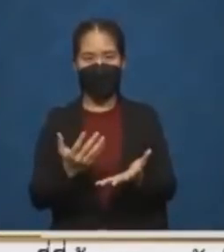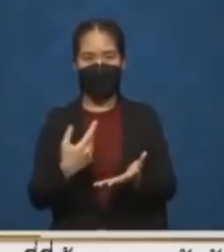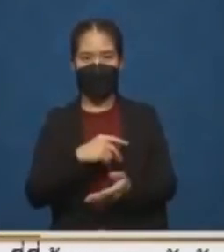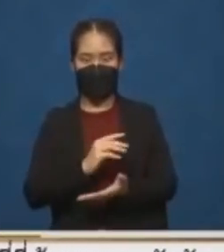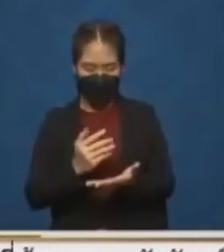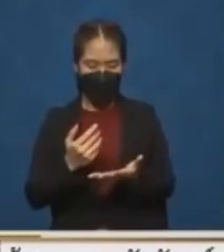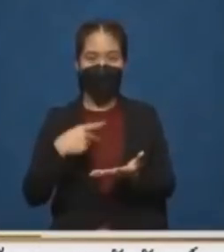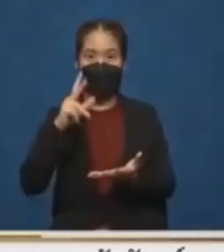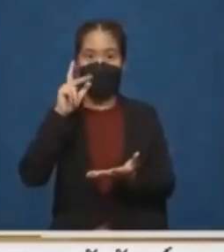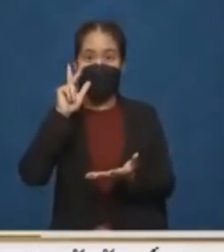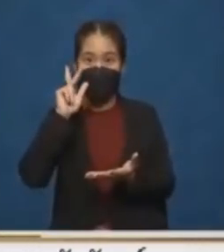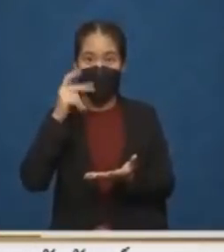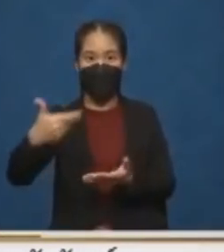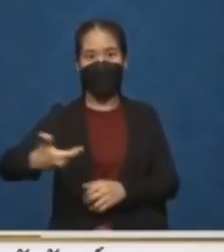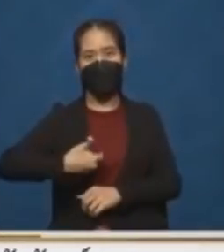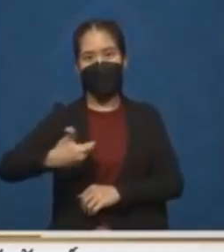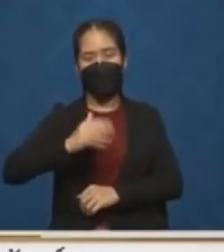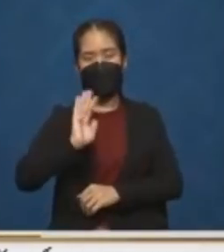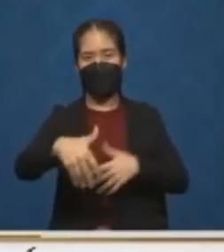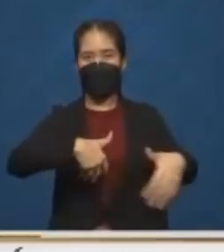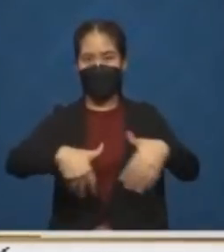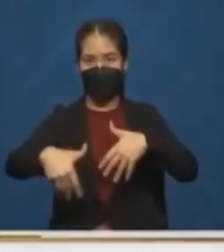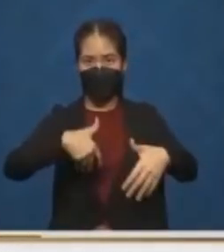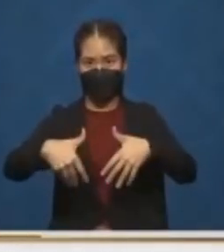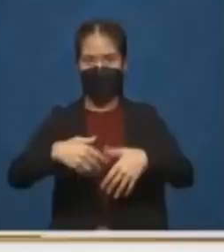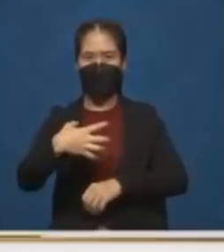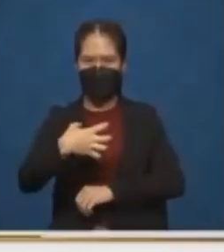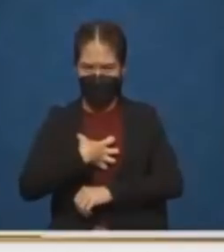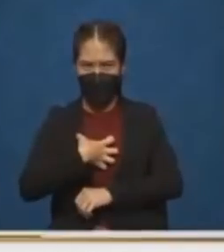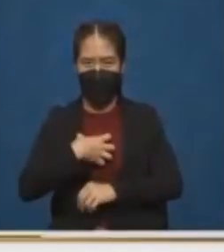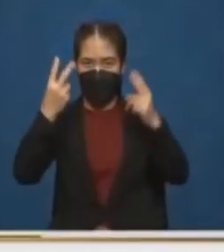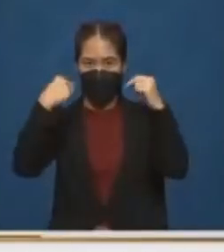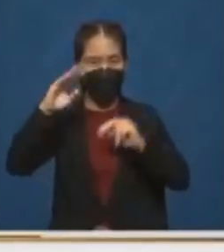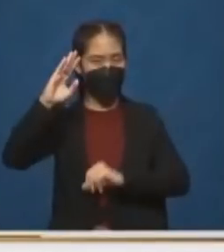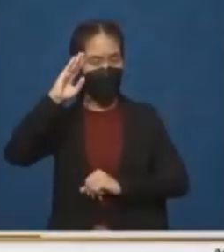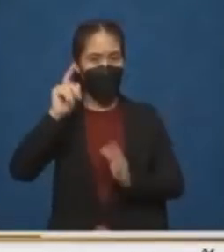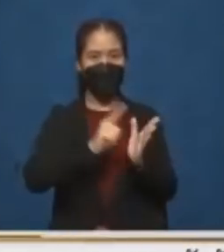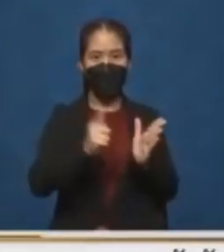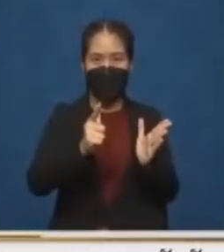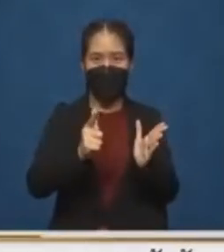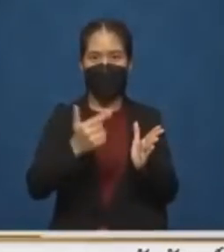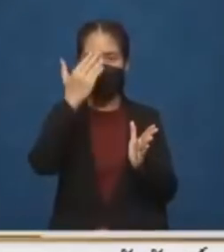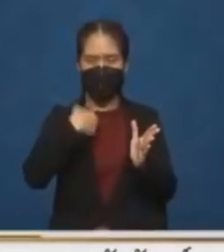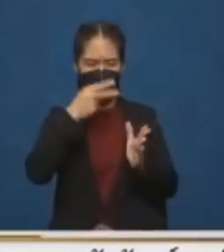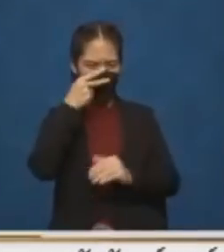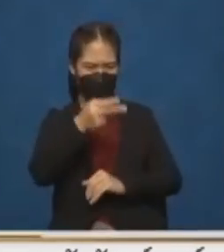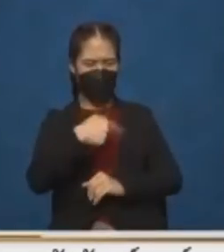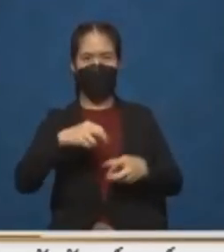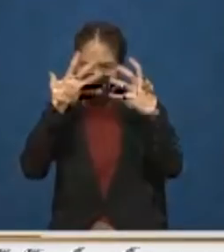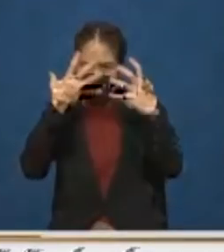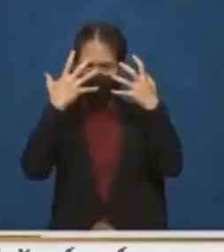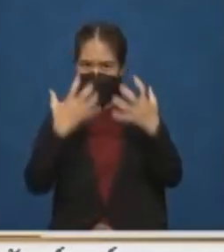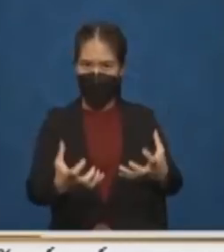ข้อเลีกล้องของพี่น้ประชาชนที่ให้ผลเอกประยุทธราออกเพรเห็นว่าทานไม่สามารถแ้ไขปัหาวิกฤษได้